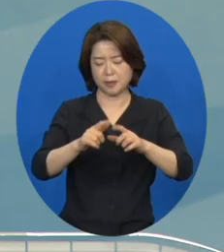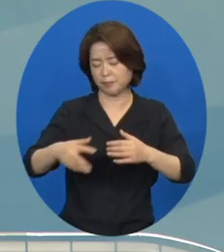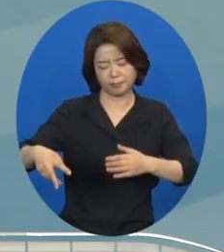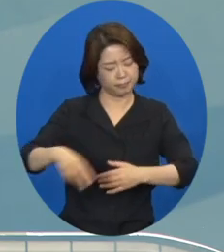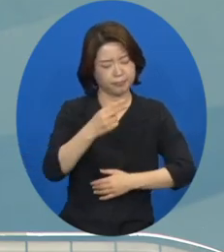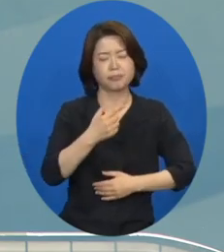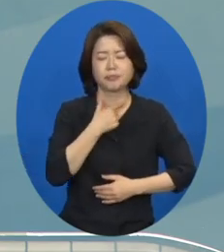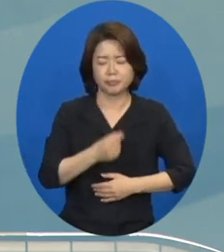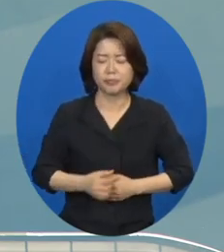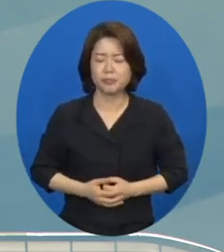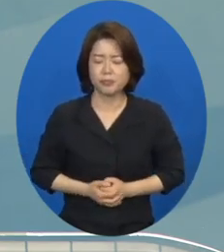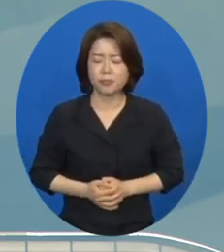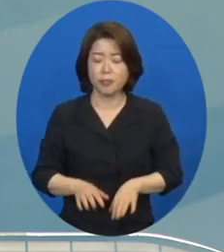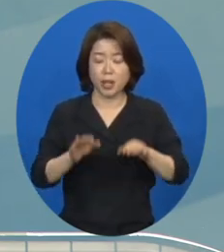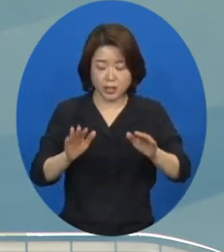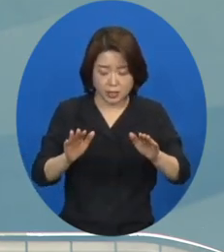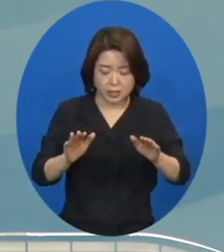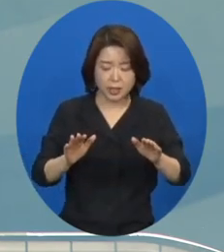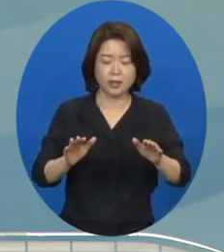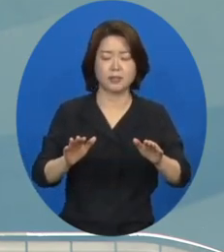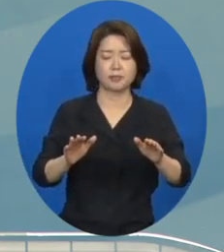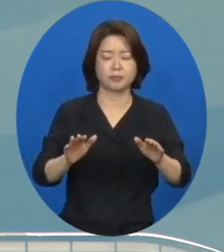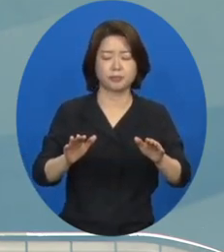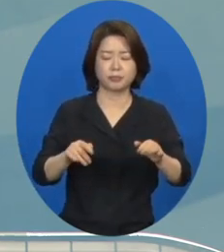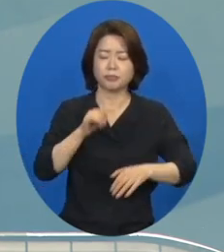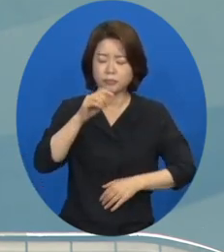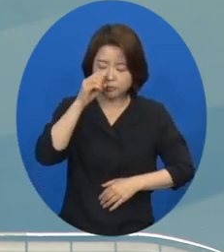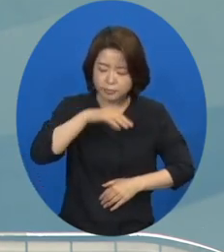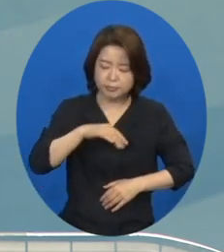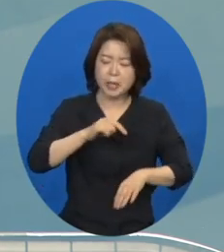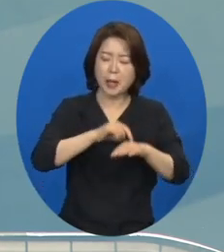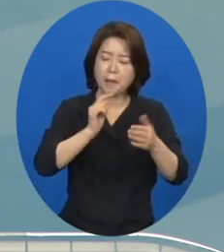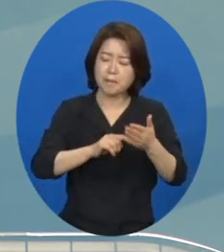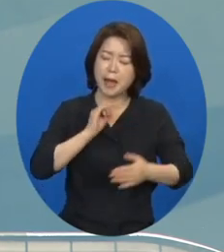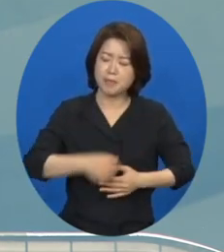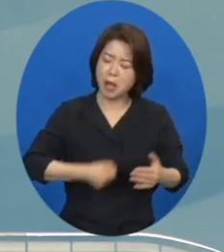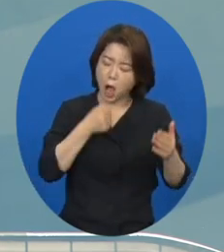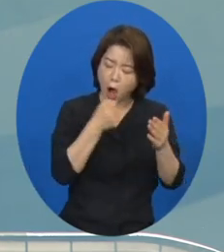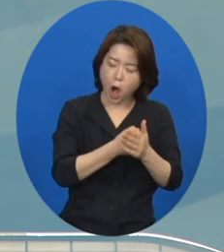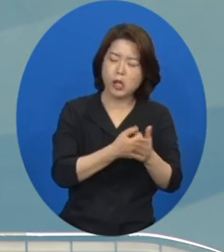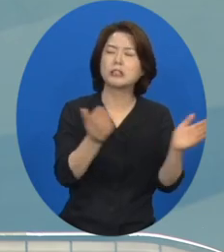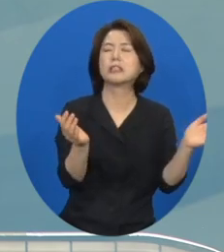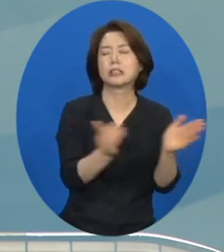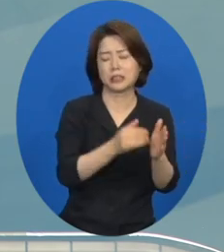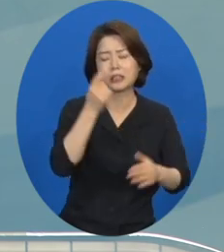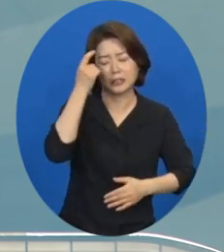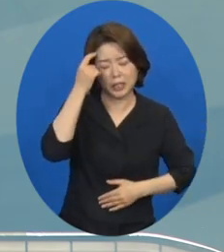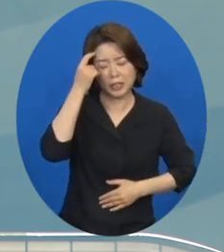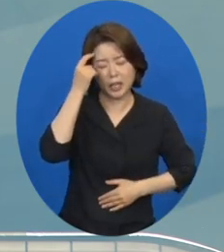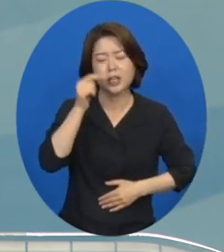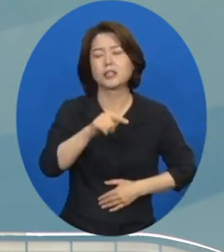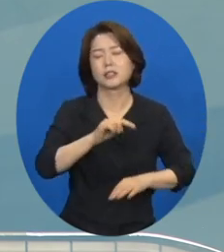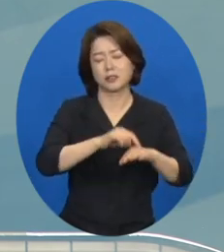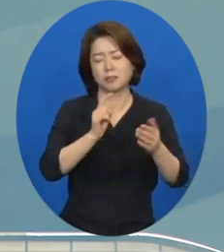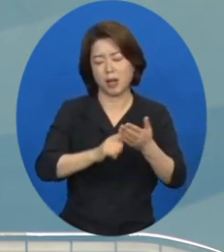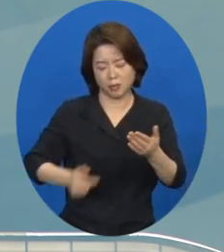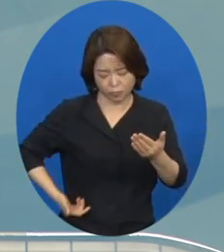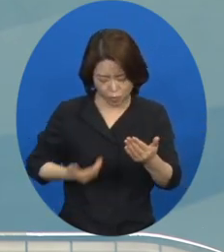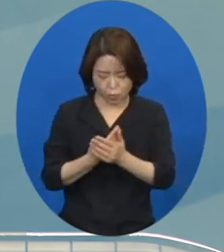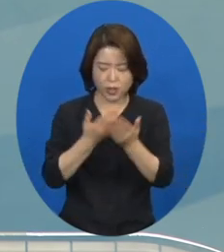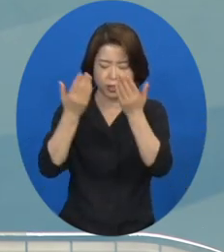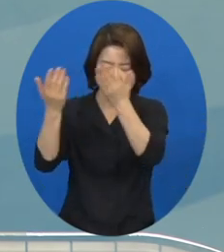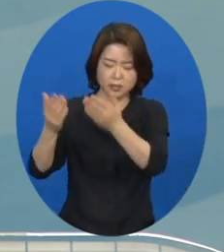싶습니다. 이 시간 그저 마음만 먹으면 다 되는 줄 생각했던 조급했던 마음 회개합니다.